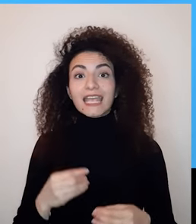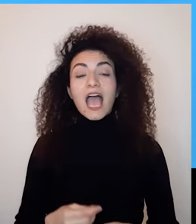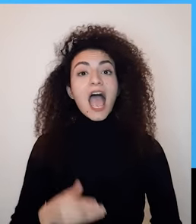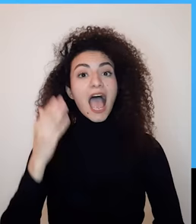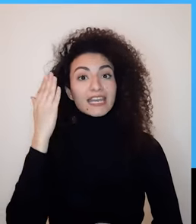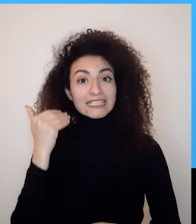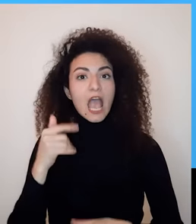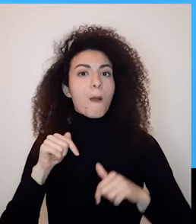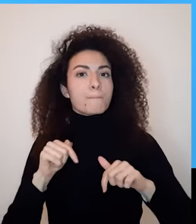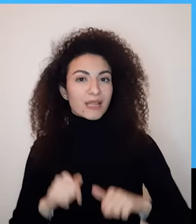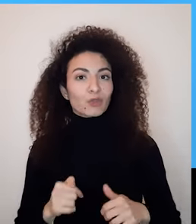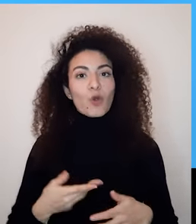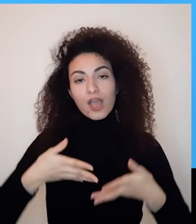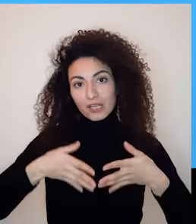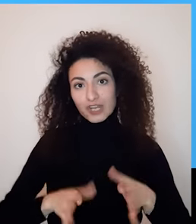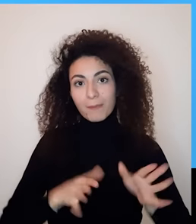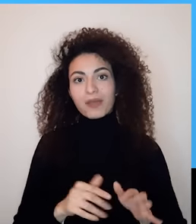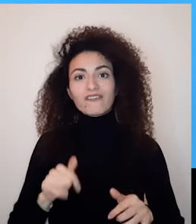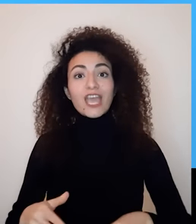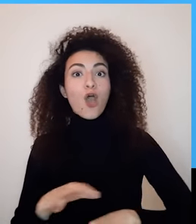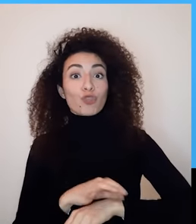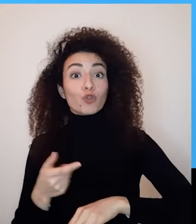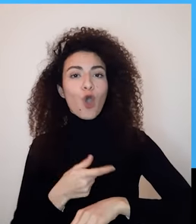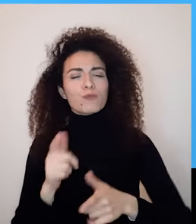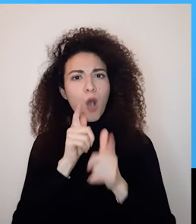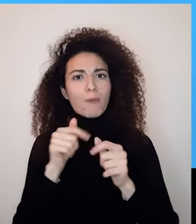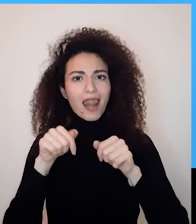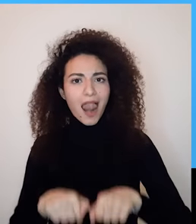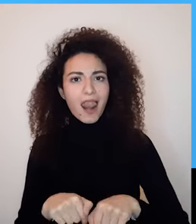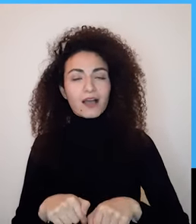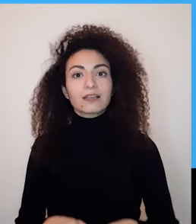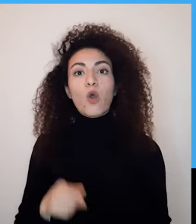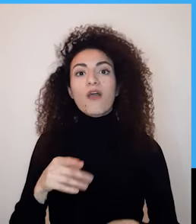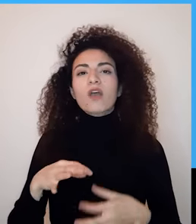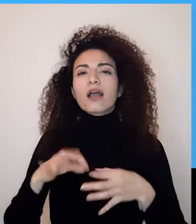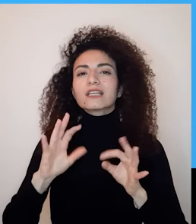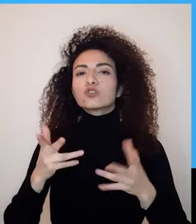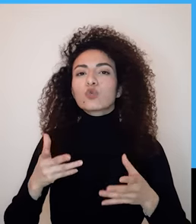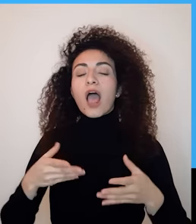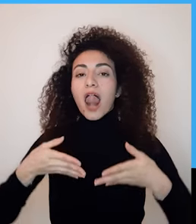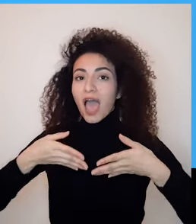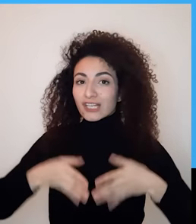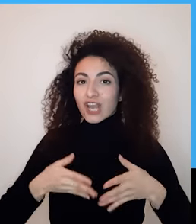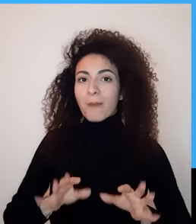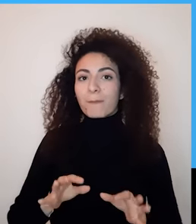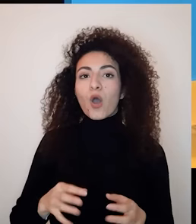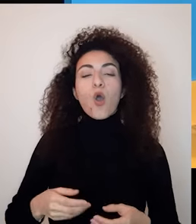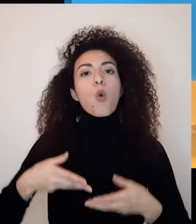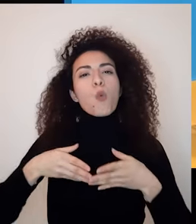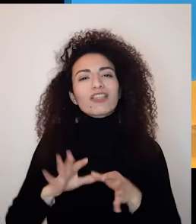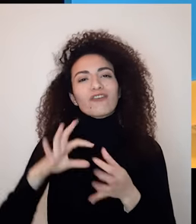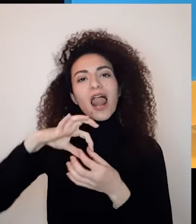عن موضوع الصحة الإنجابية عند المرأة يلي عندها إعاقة بنستقبل الدكتور رامي عاصي، إخصائي بالجراحة النسائية